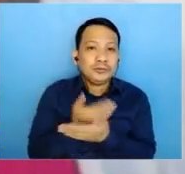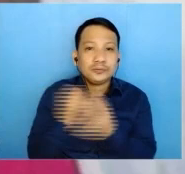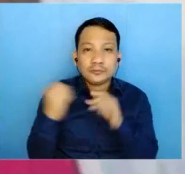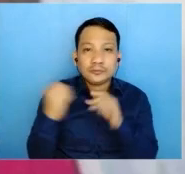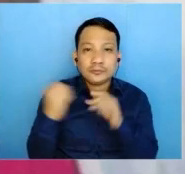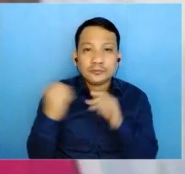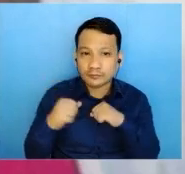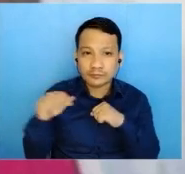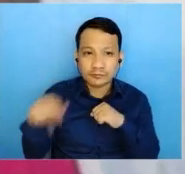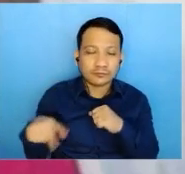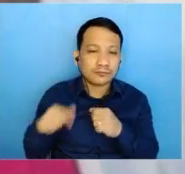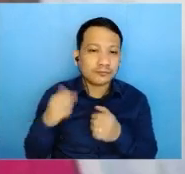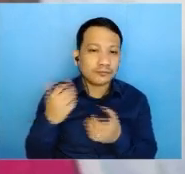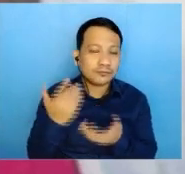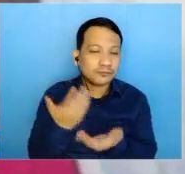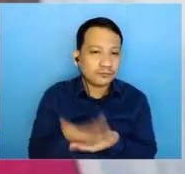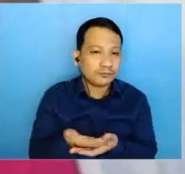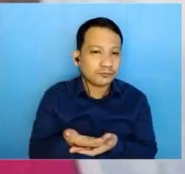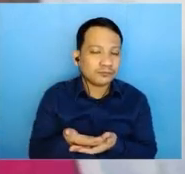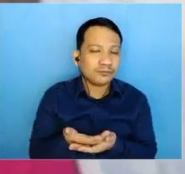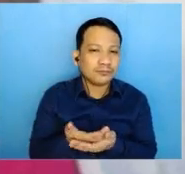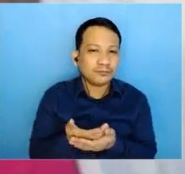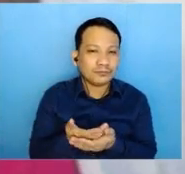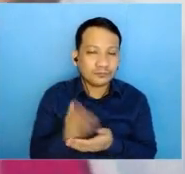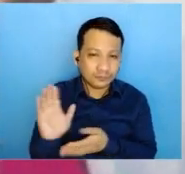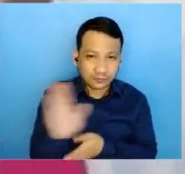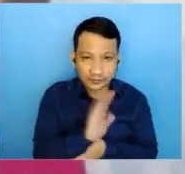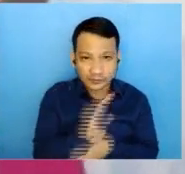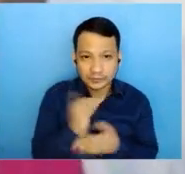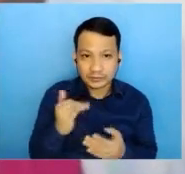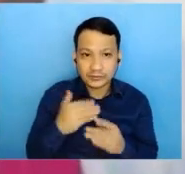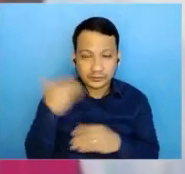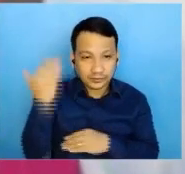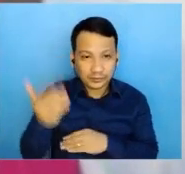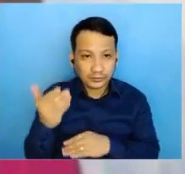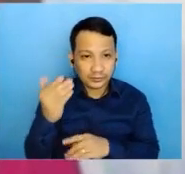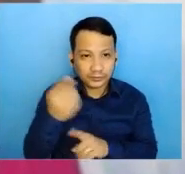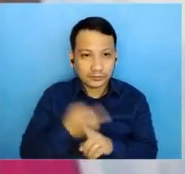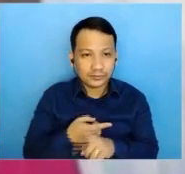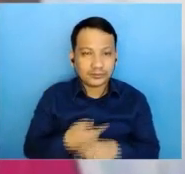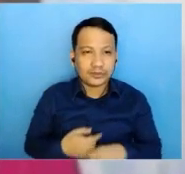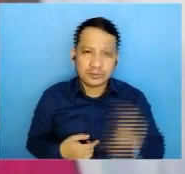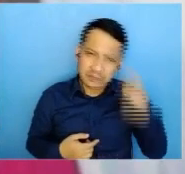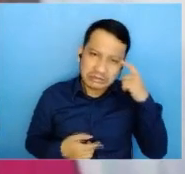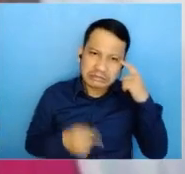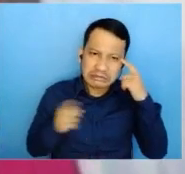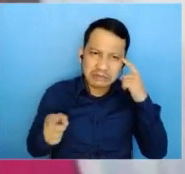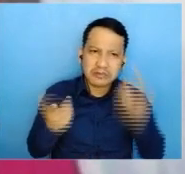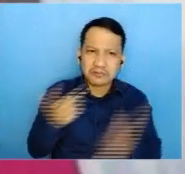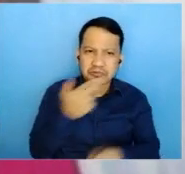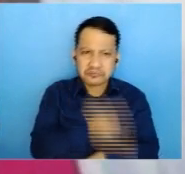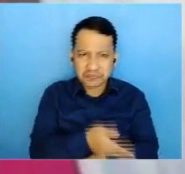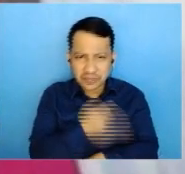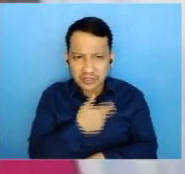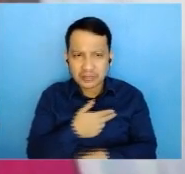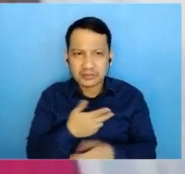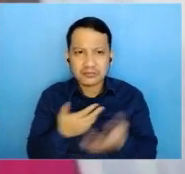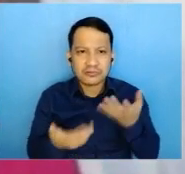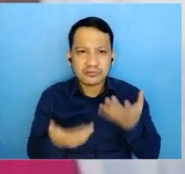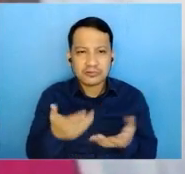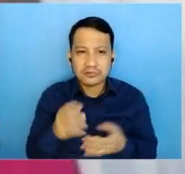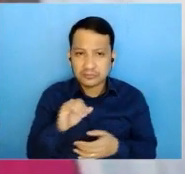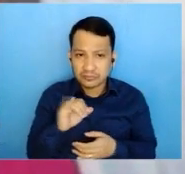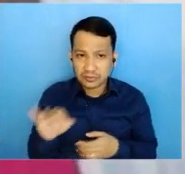re-accreditation, renewal of accreditation up to December. Ay di doon po pag-iisipan din ng mga ospital kung talaga